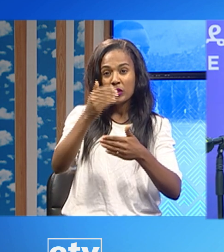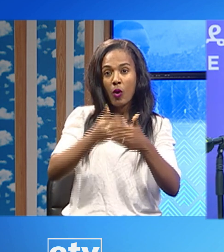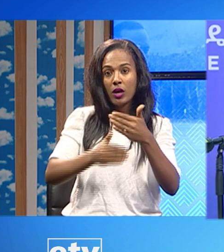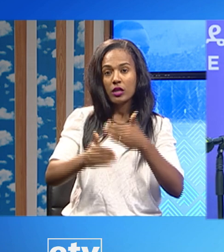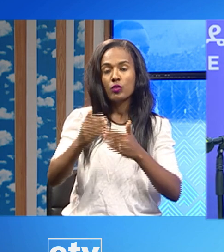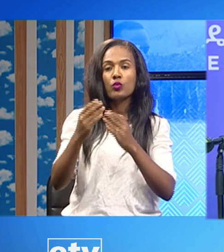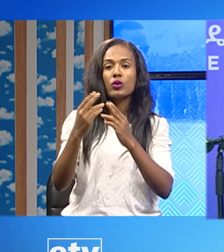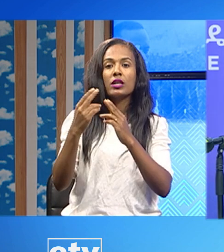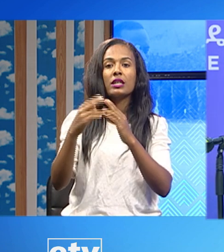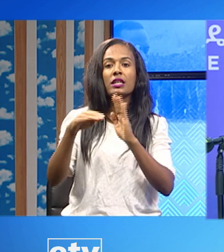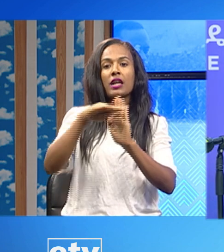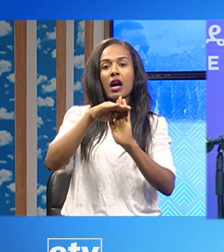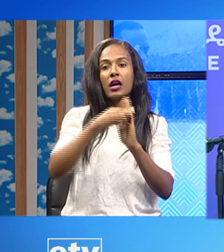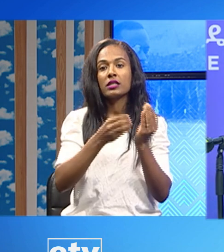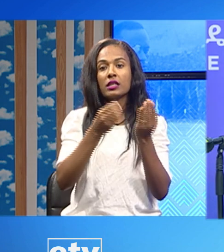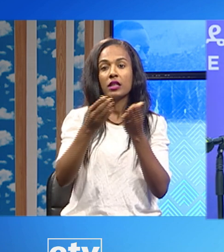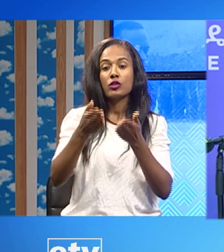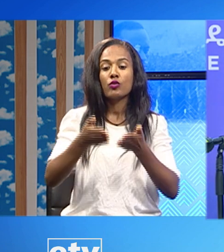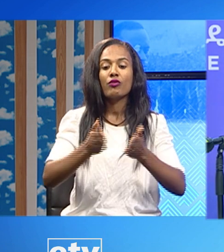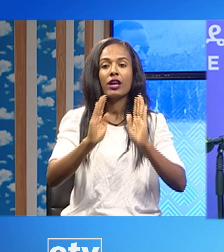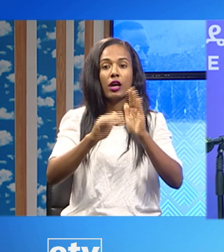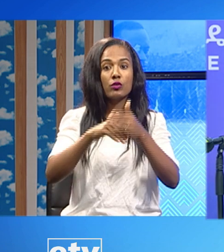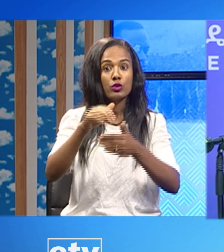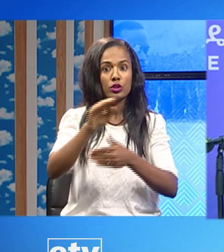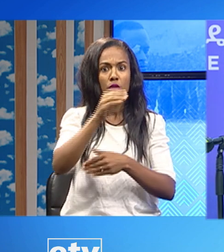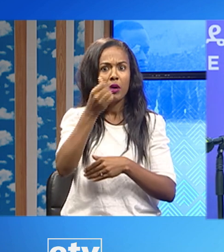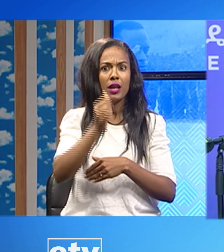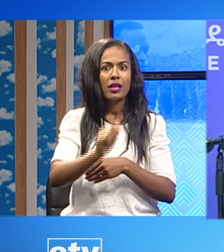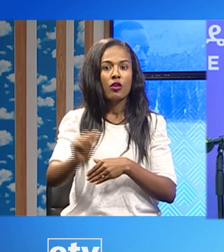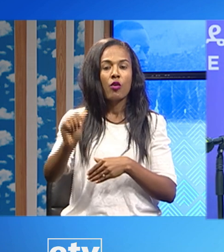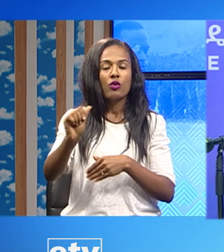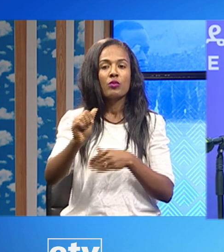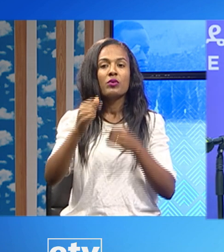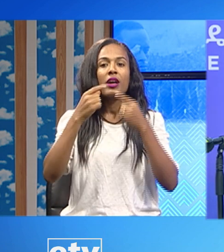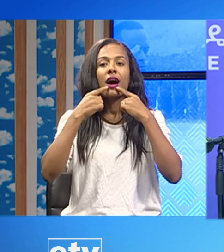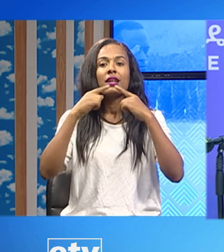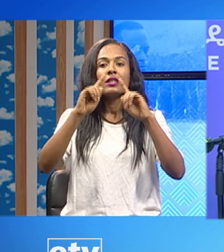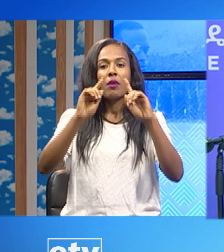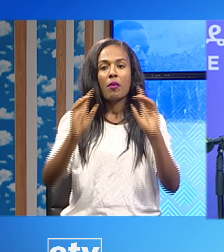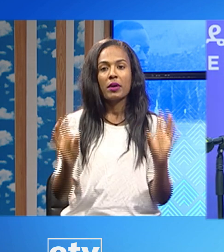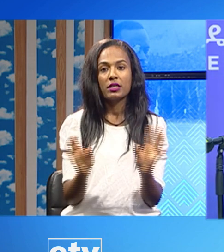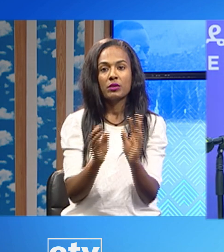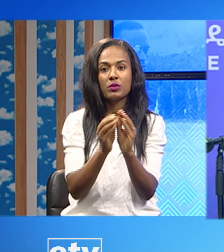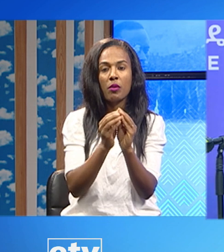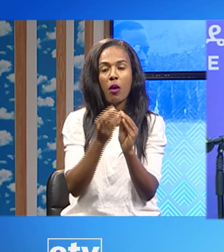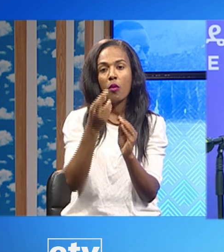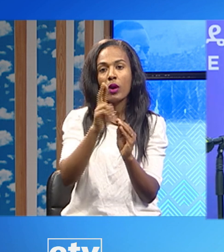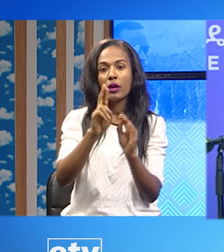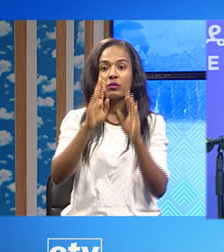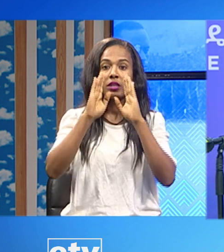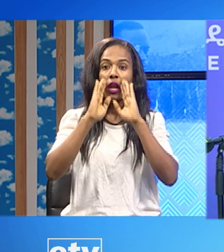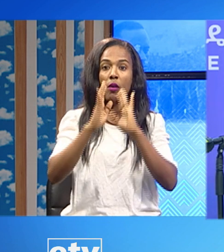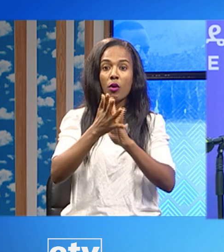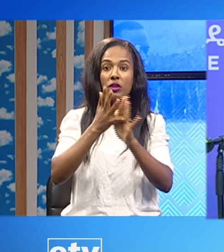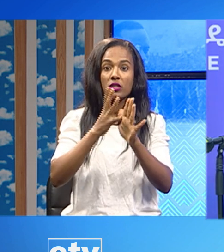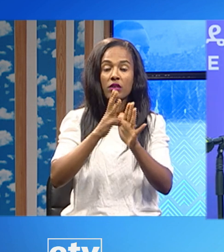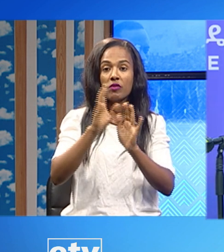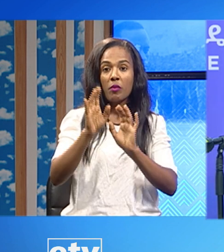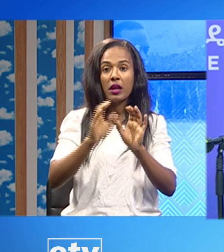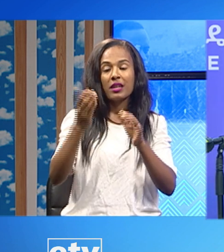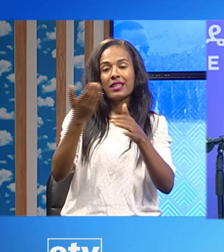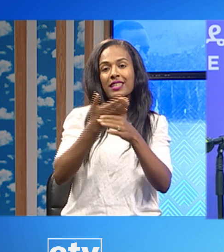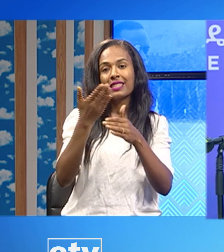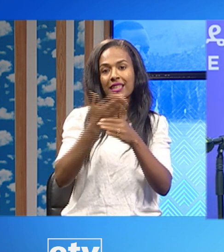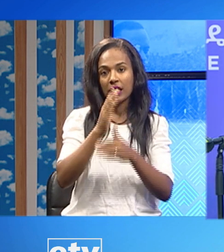ውክልና ከሰጣቸው አካላት ፈቃድ ውጪ ማንኛውንም ያደባባይ ስብሰባ ወይም ሰላማዊ ሰልፍ ማድረግ